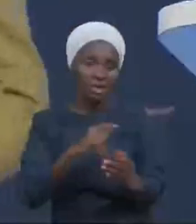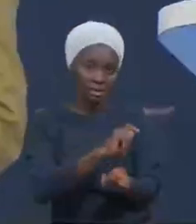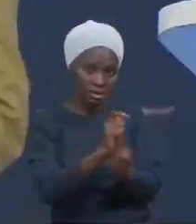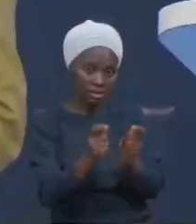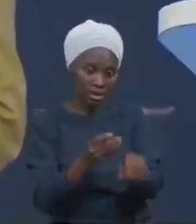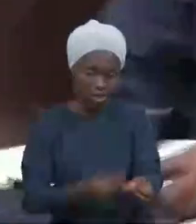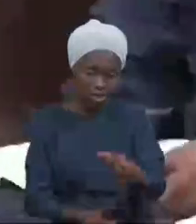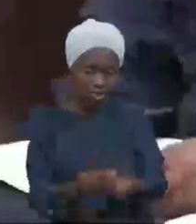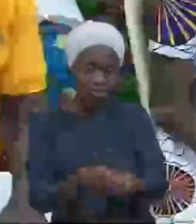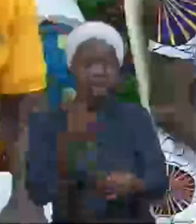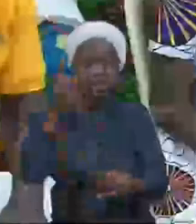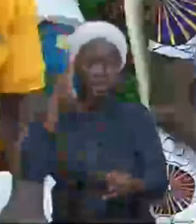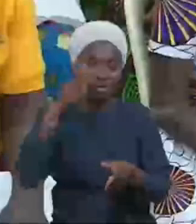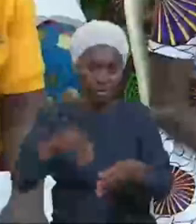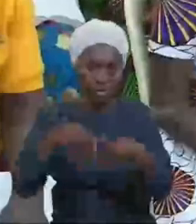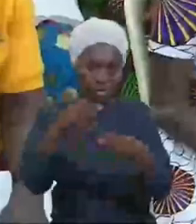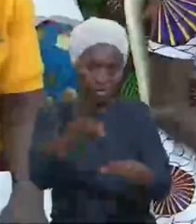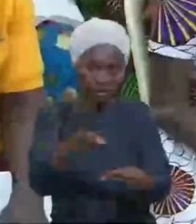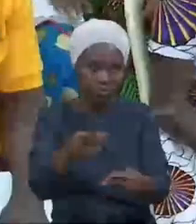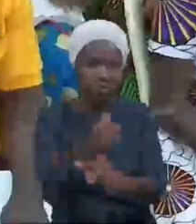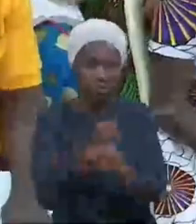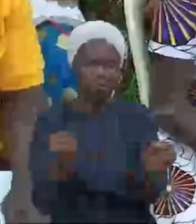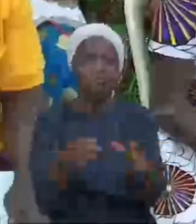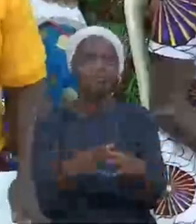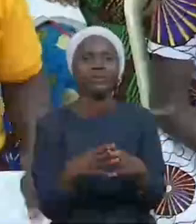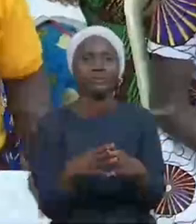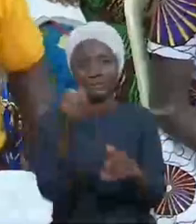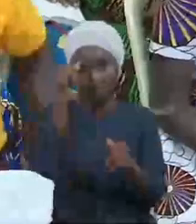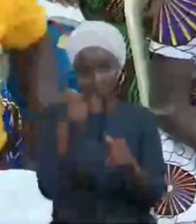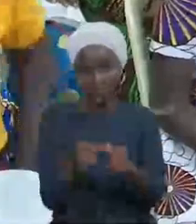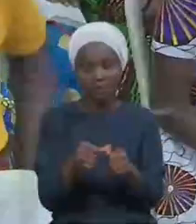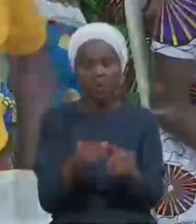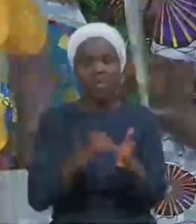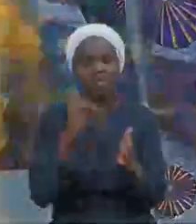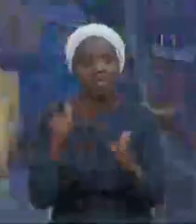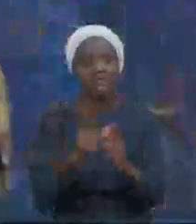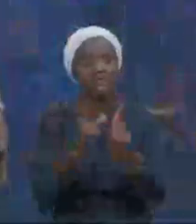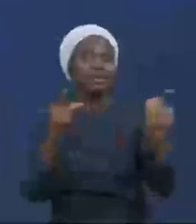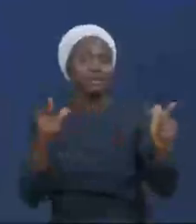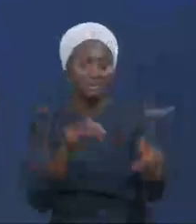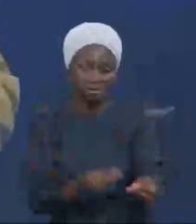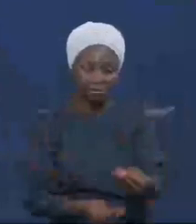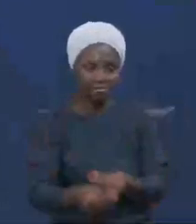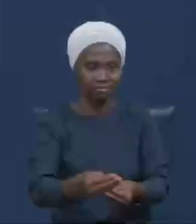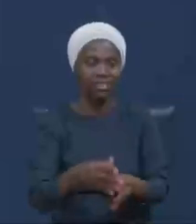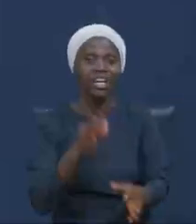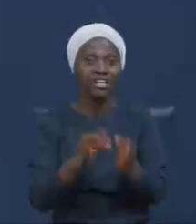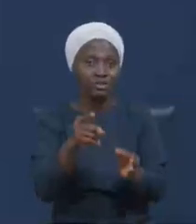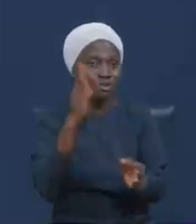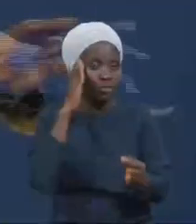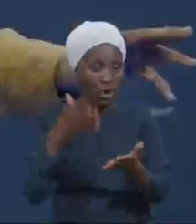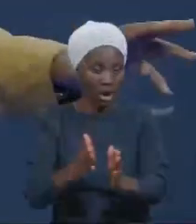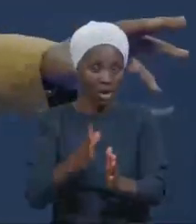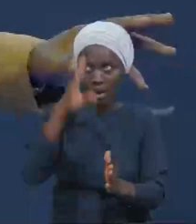salut. Rappelle-toi, c'est un grand échange. Si tu lui permets de prendre